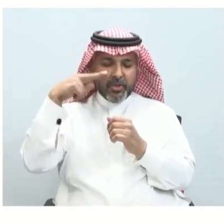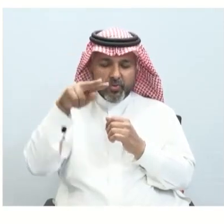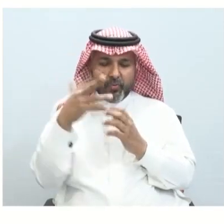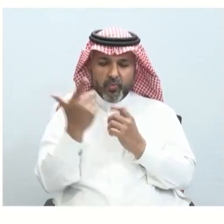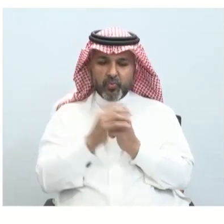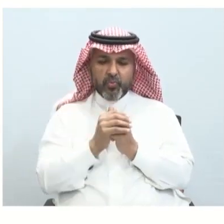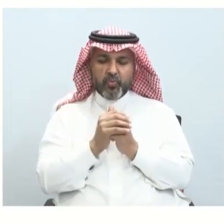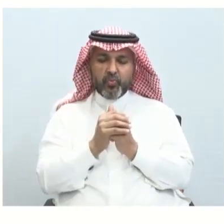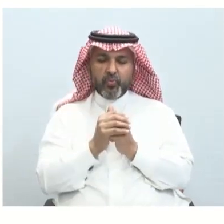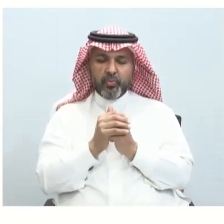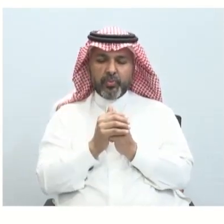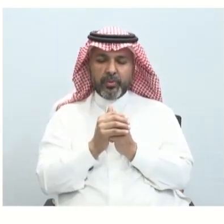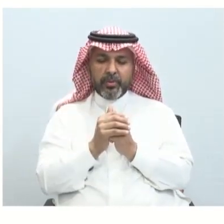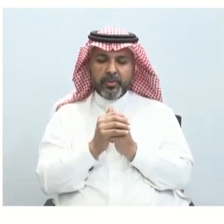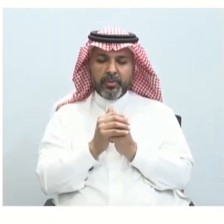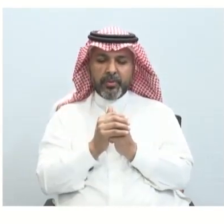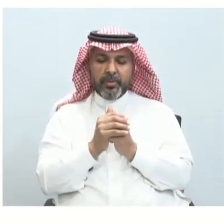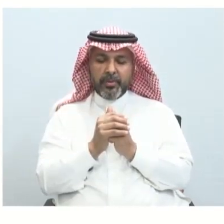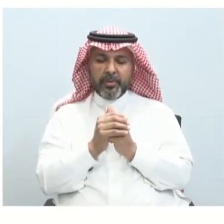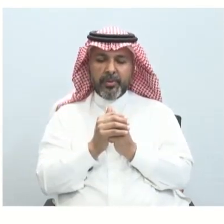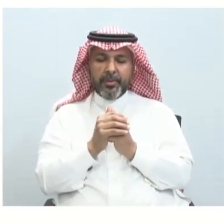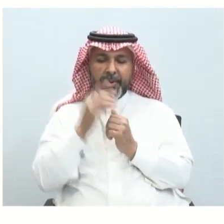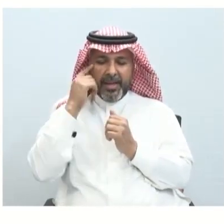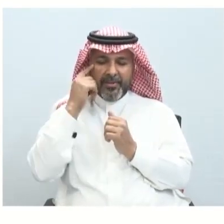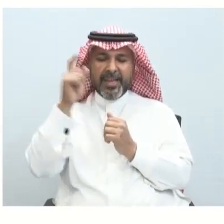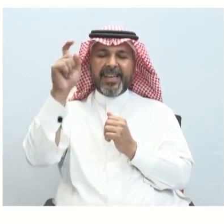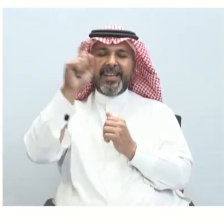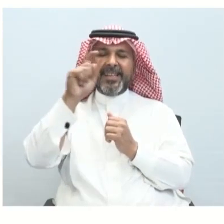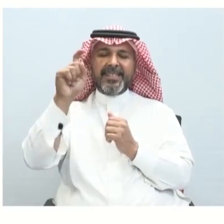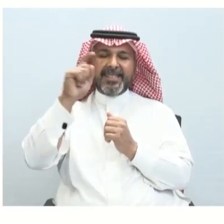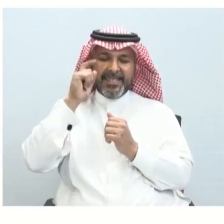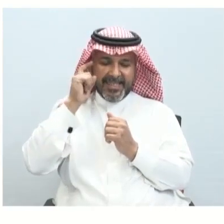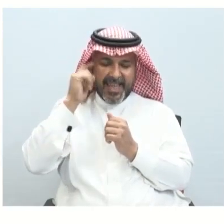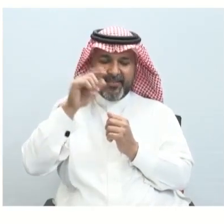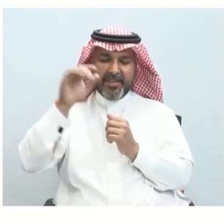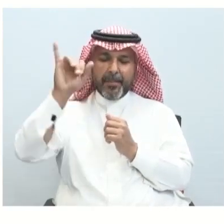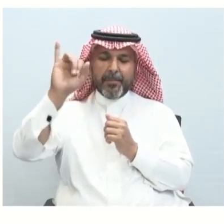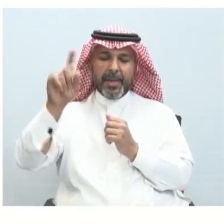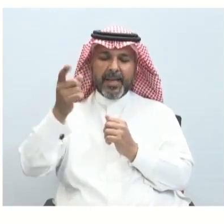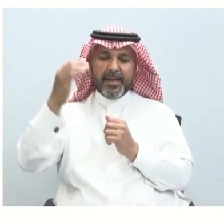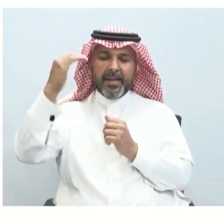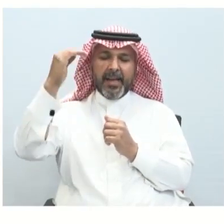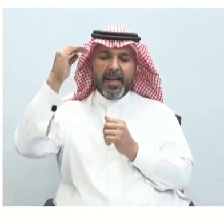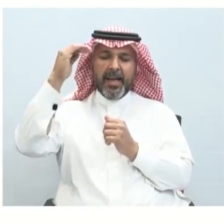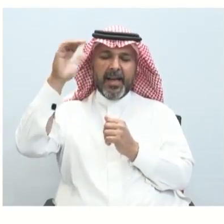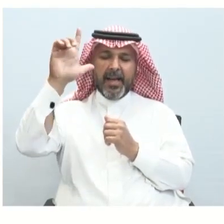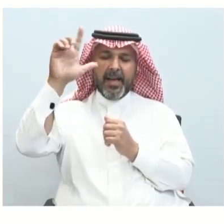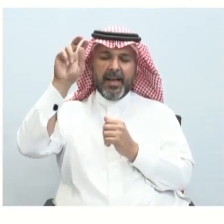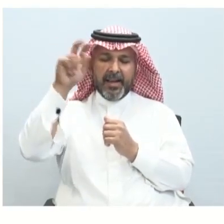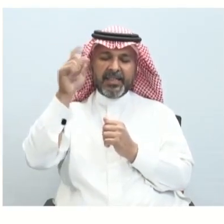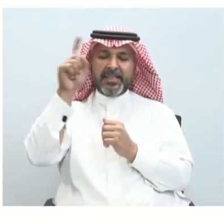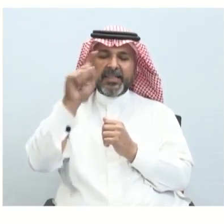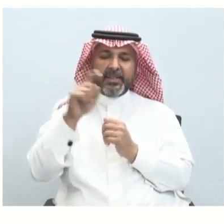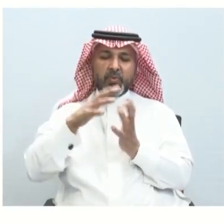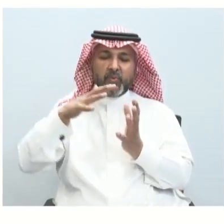حدثت الم المرحله المتعلقه بمرحله اس حدث هنالك تضاعف لهذا الدي ان ايه كان هنالك زياده في هذه